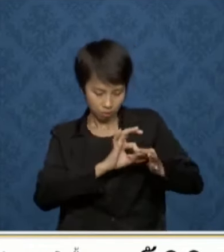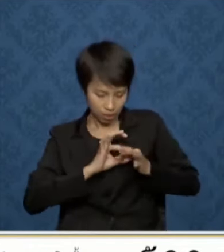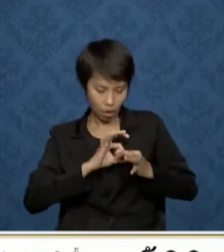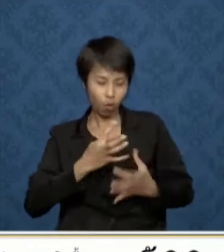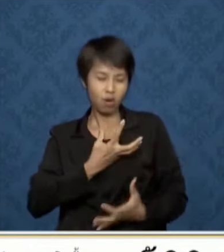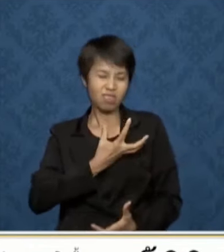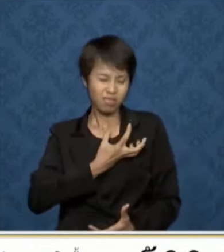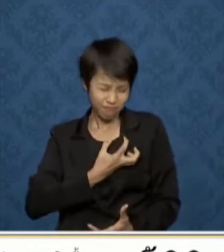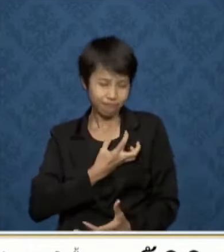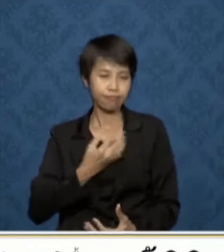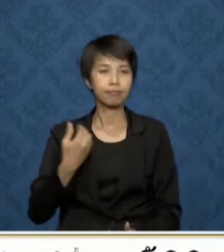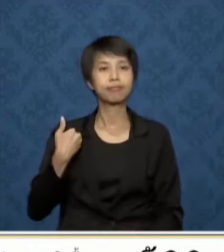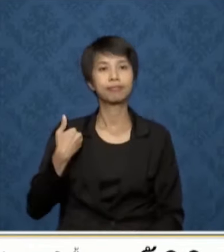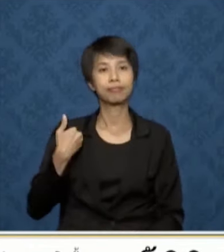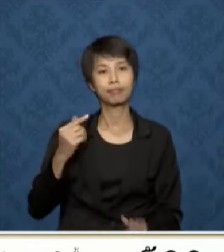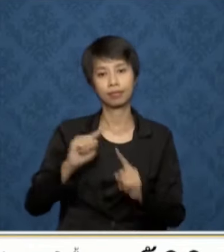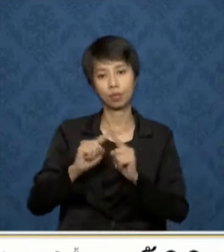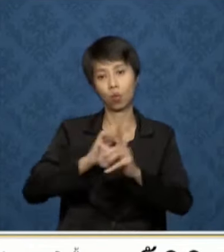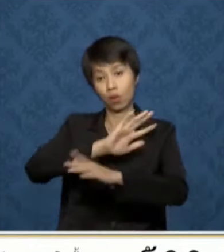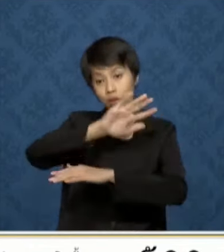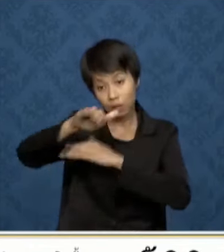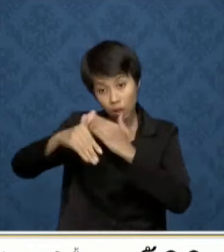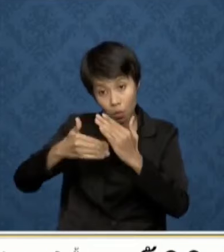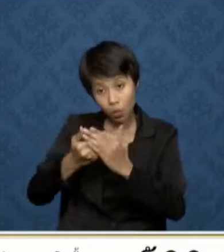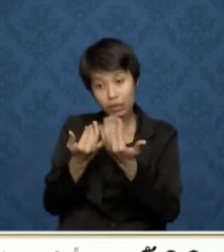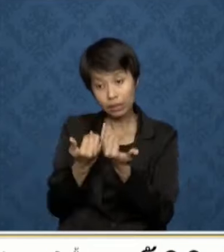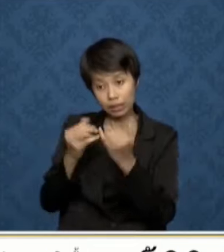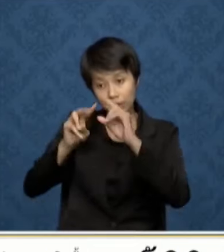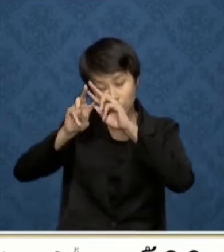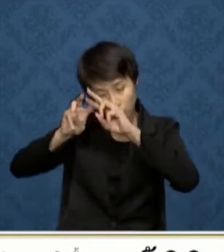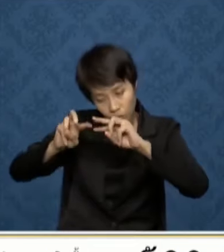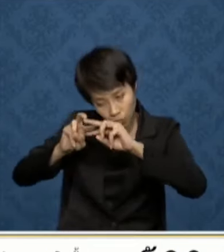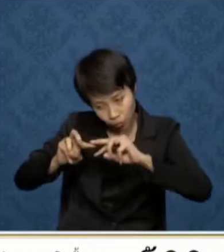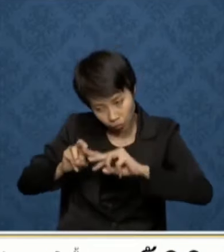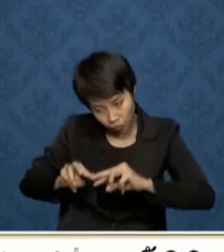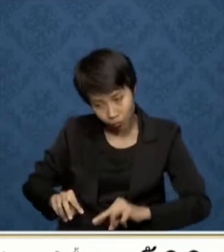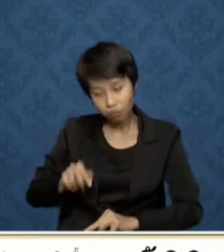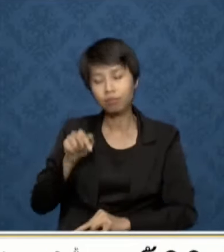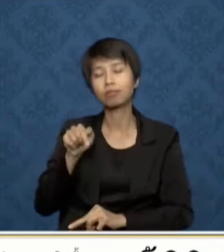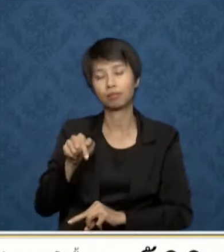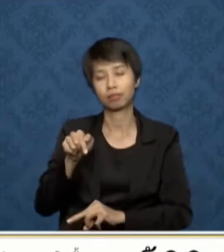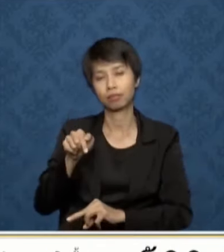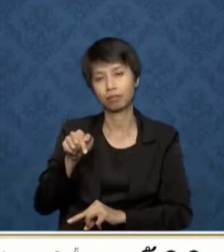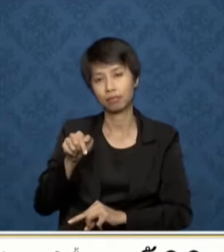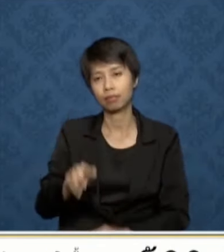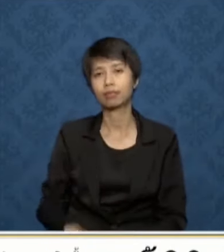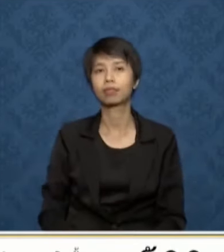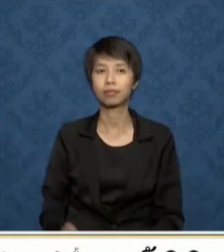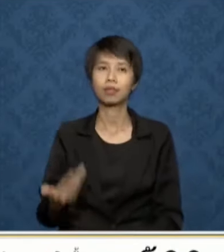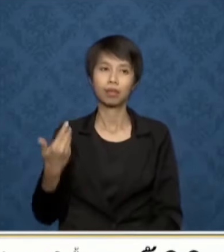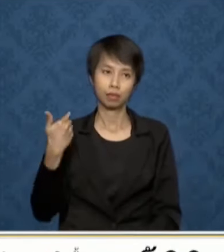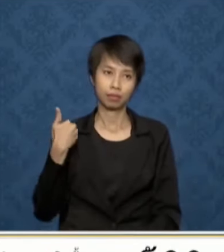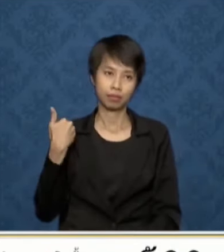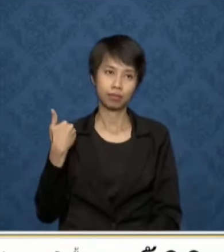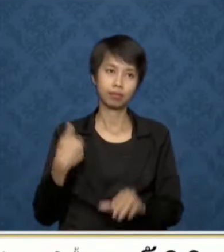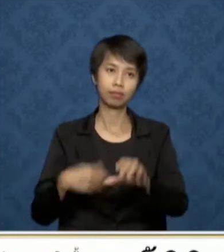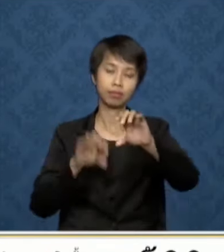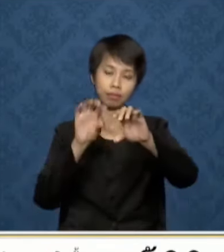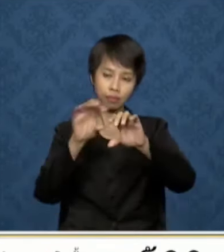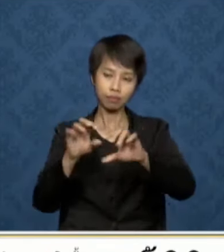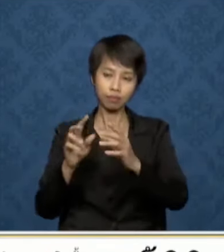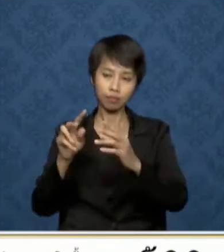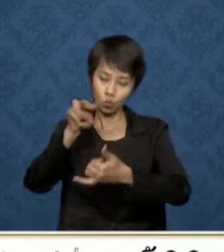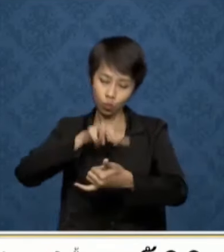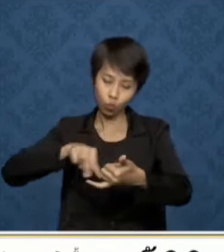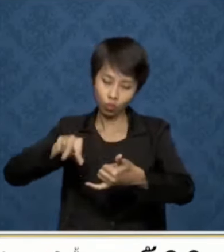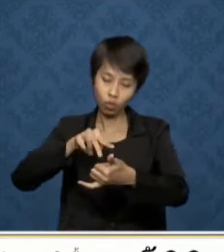ทานแต่ทหมทั้งมวล จากการวนิชัยแยกโรคหรอว differential diagnosis เนี่นะครับเราจะทำ Definitive diagnosis ก็คอวนิชั